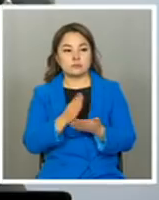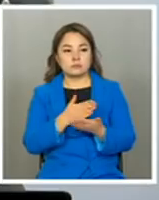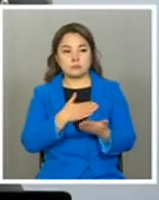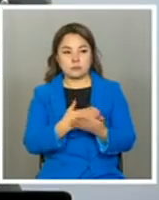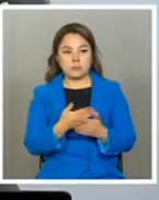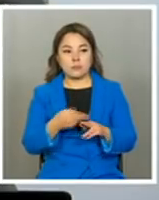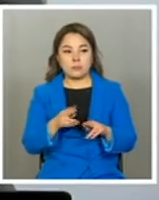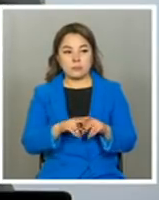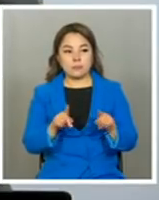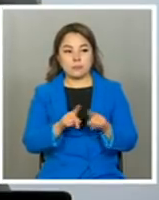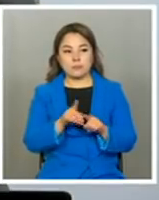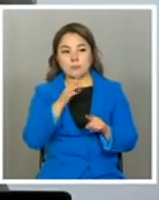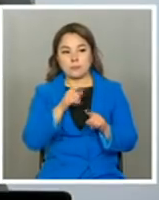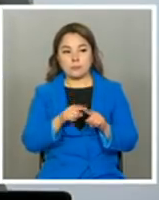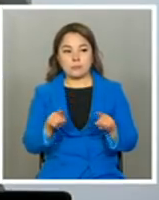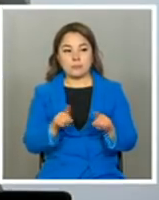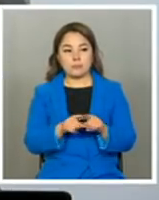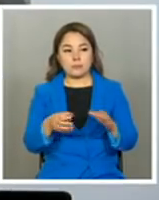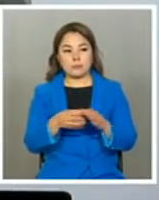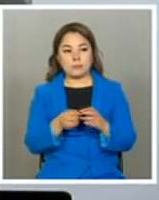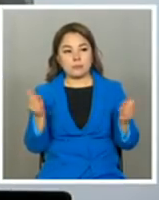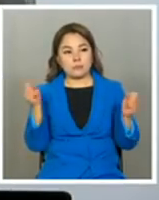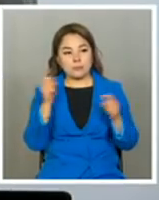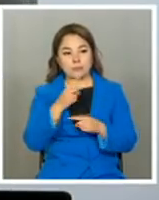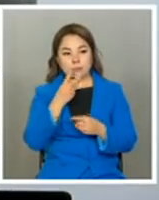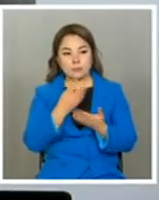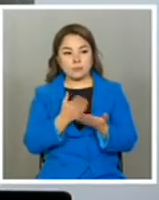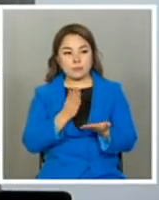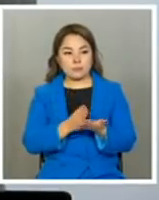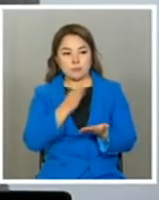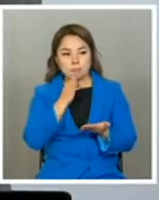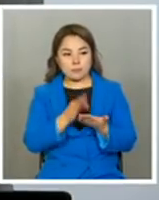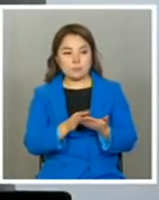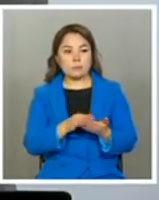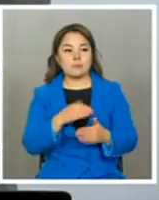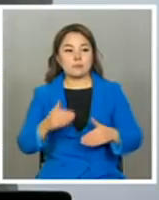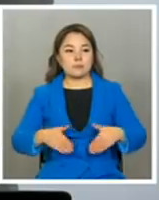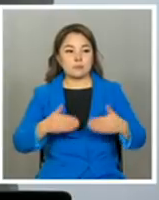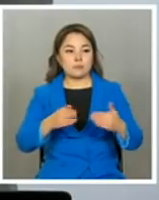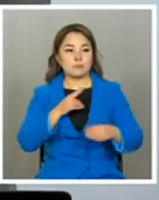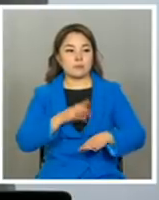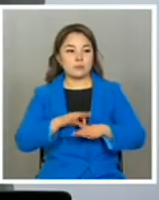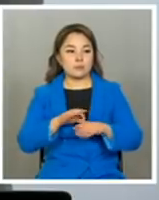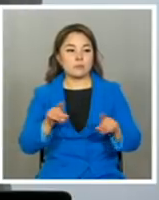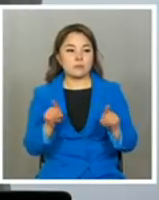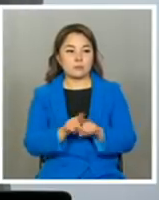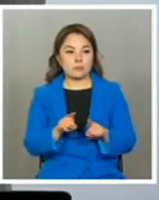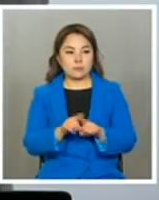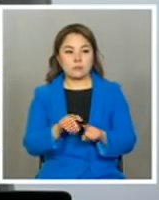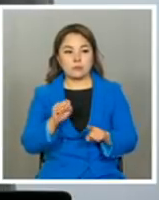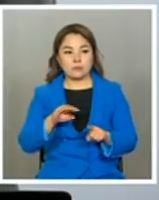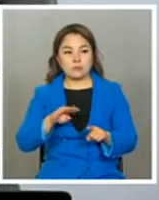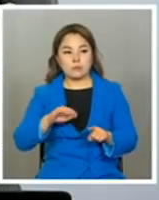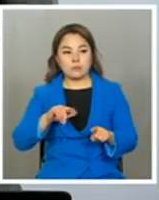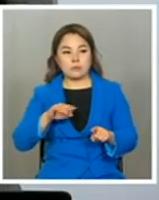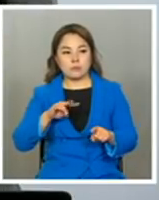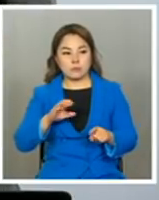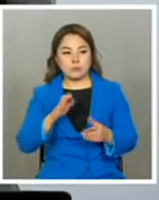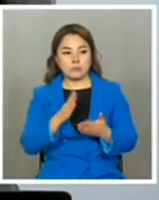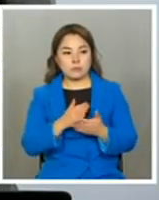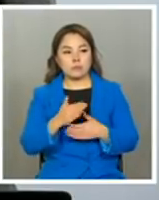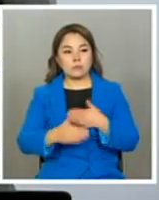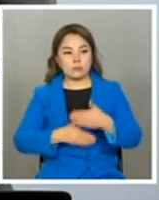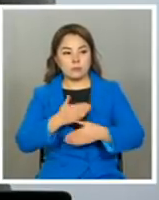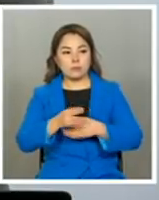бұл кезде синергистерді анық байқауымызға болады. Келесі динамикалық жұмыс кезінде антагонистер кезекпен жұмыс